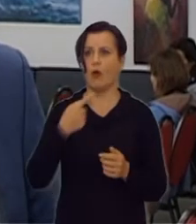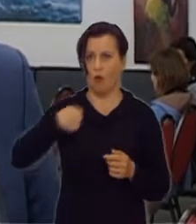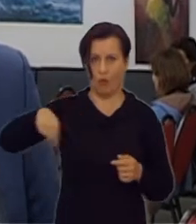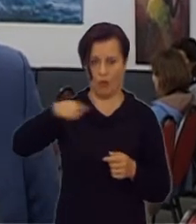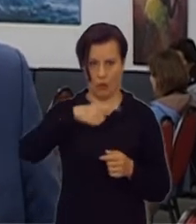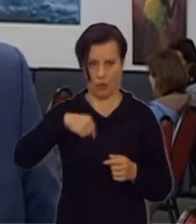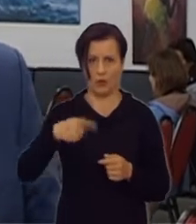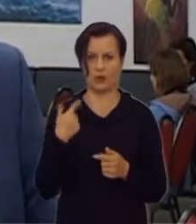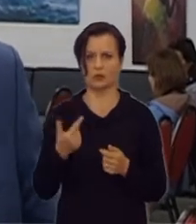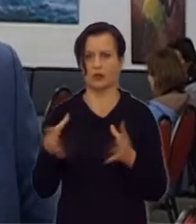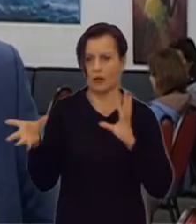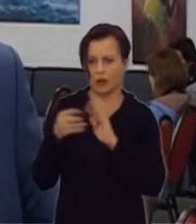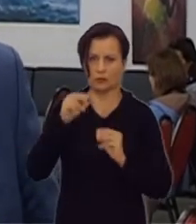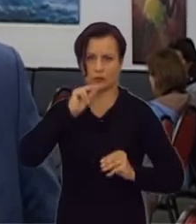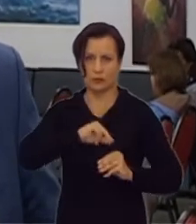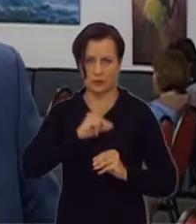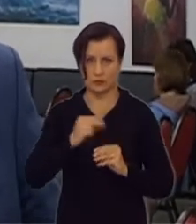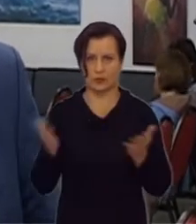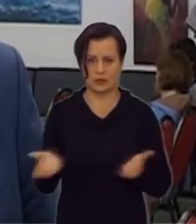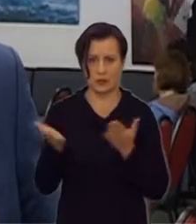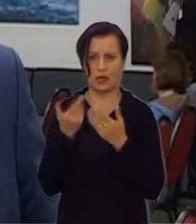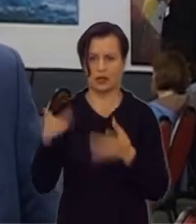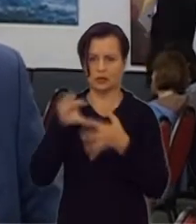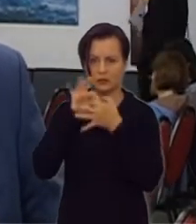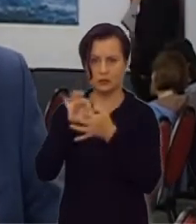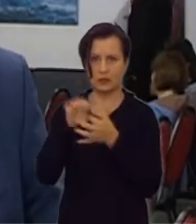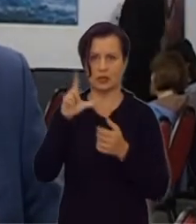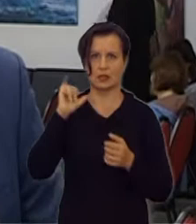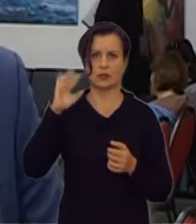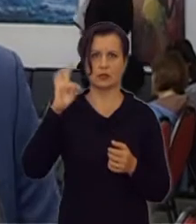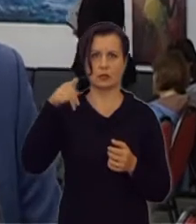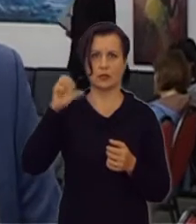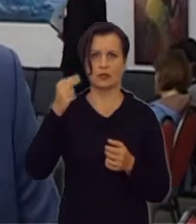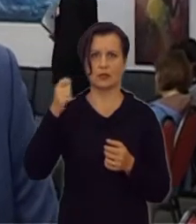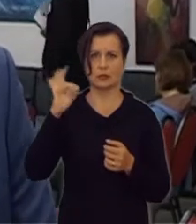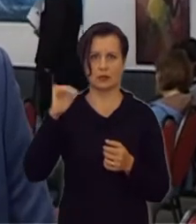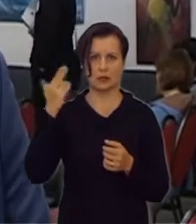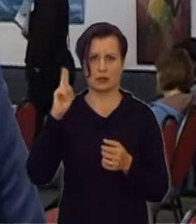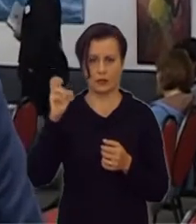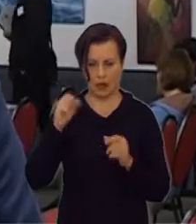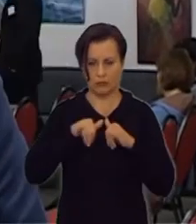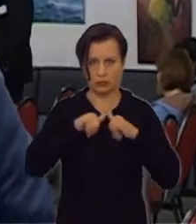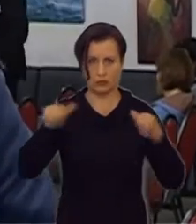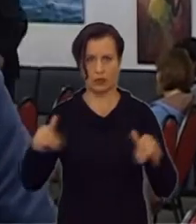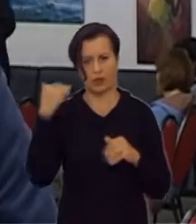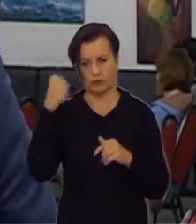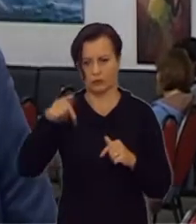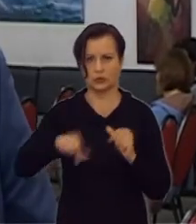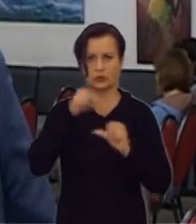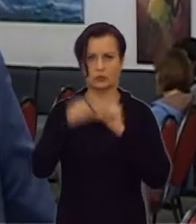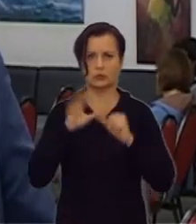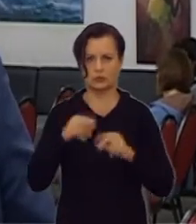bendradarbiavimo skatinamas yra tiesiogiai susijęs su lituanistikos plėtra. Mes pagalvojame, kad šiais metais būtų labai tinkama